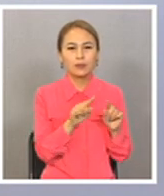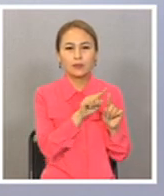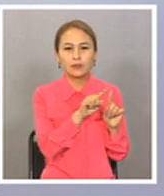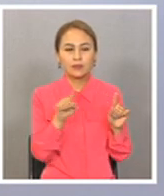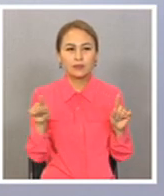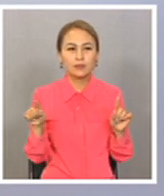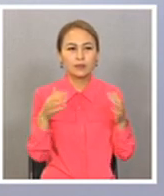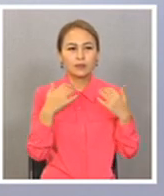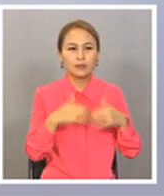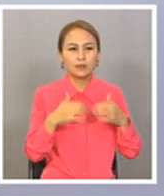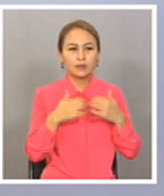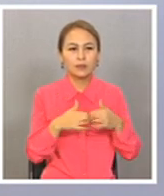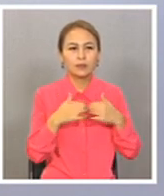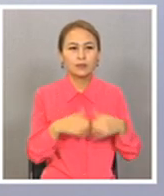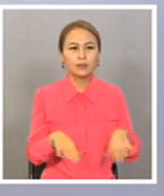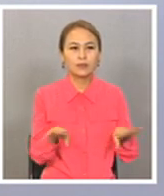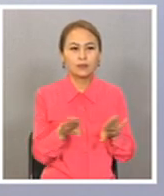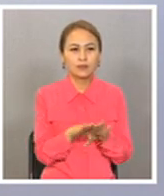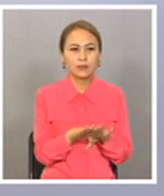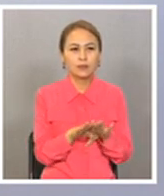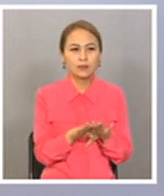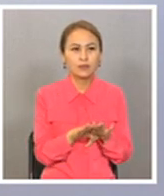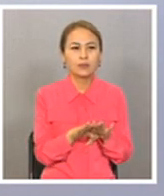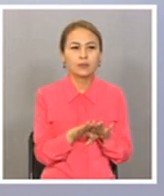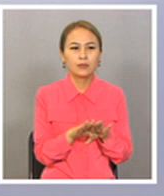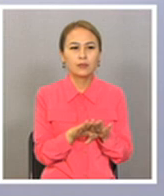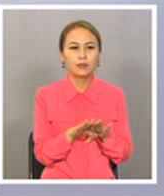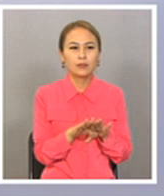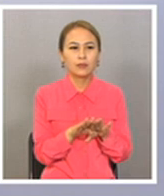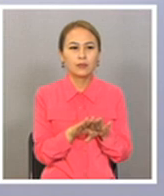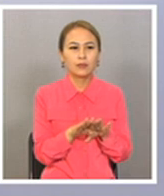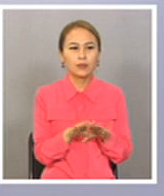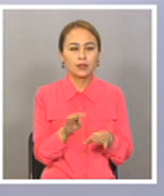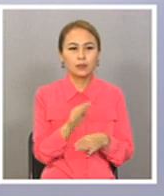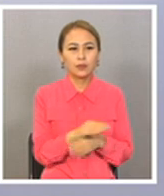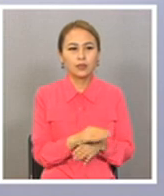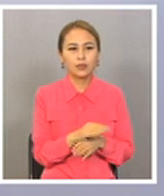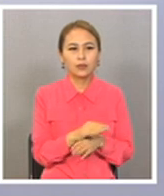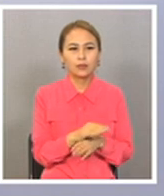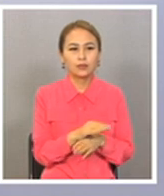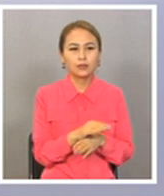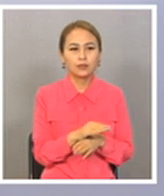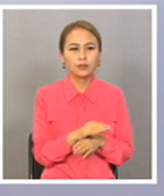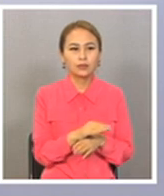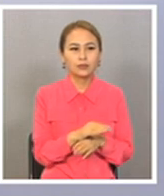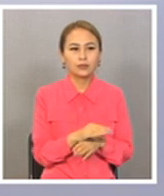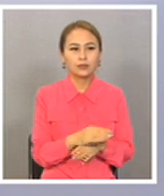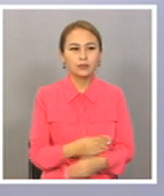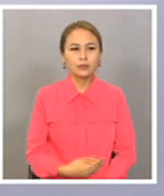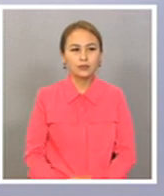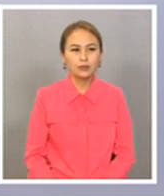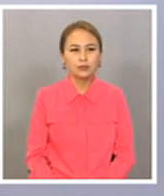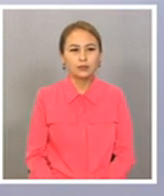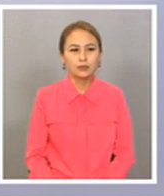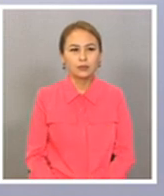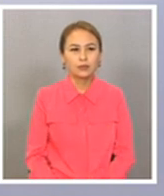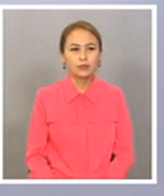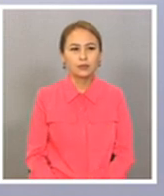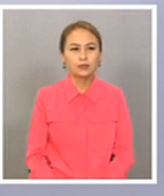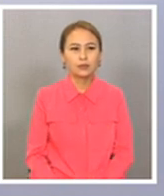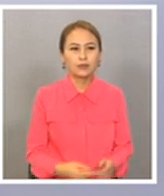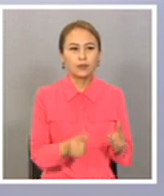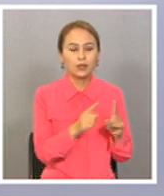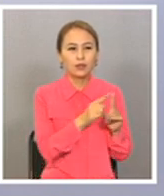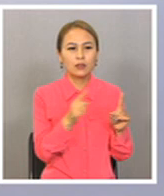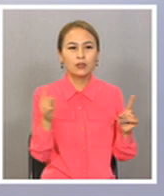үйренейік. Алдымен еске түсіріп алайық, координаттық сәуле дегеніміз не еді? Ол нөлден бастап шексіздікке